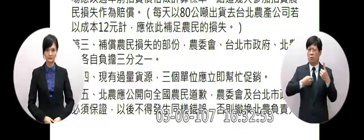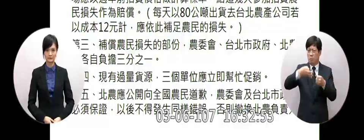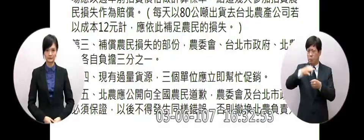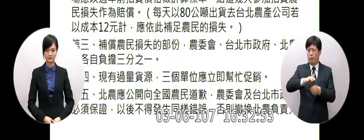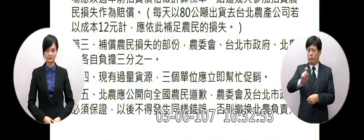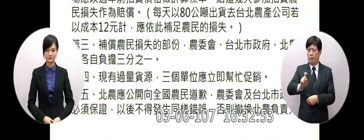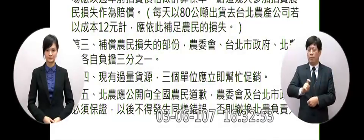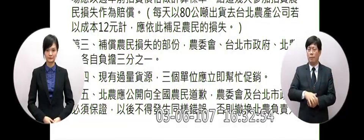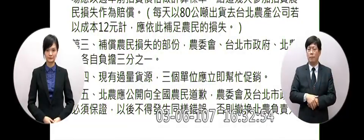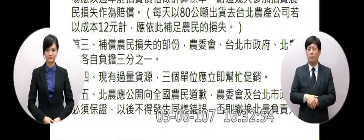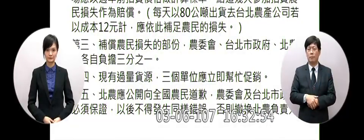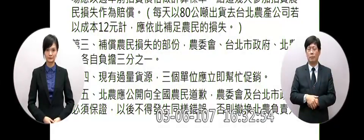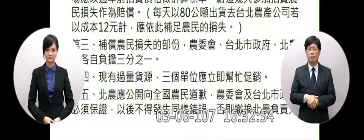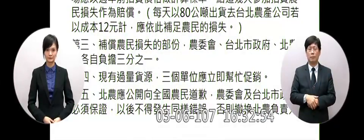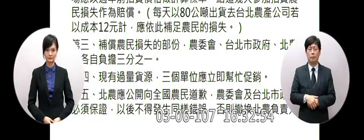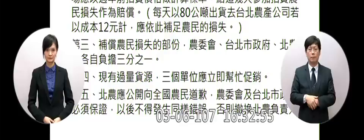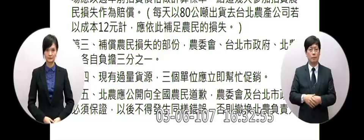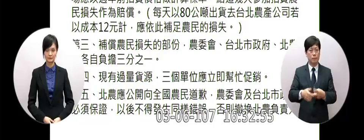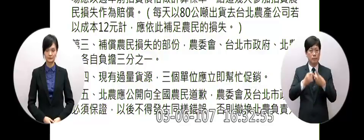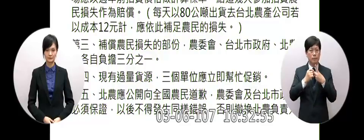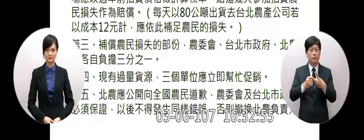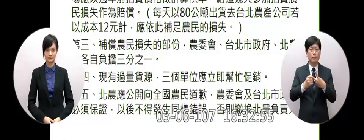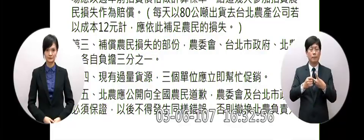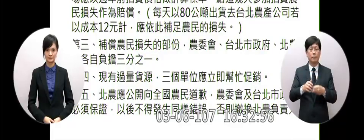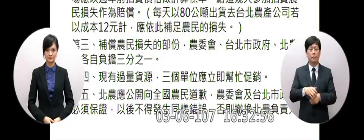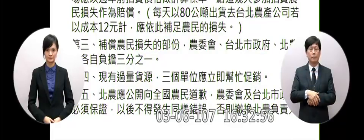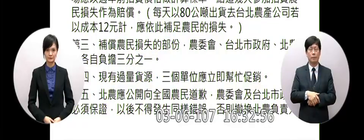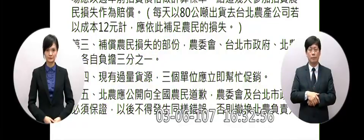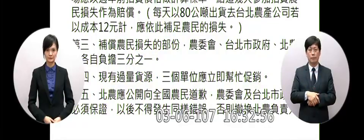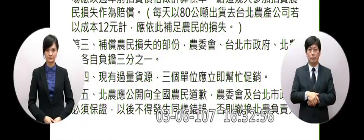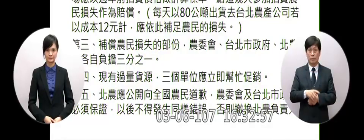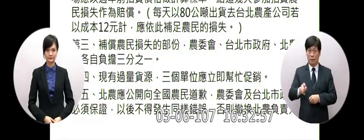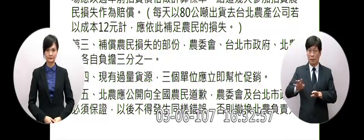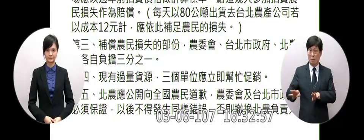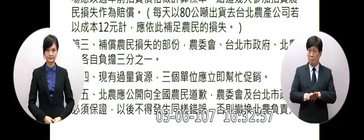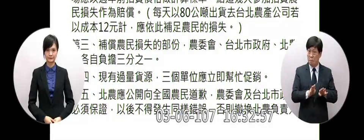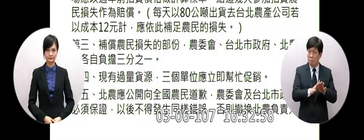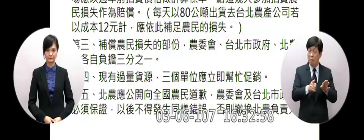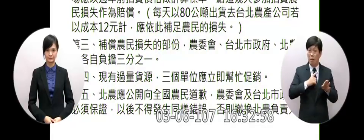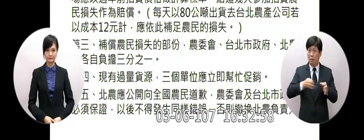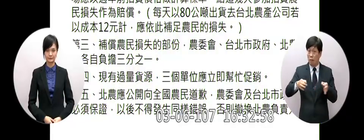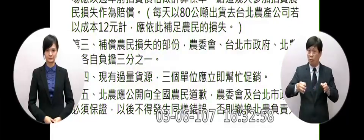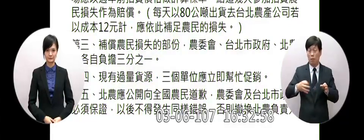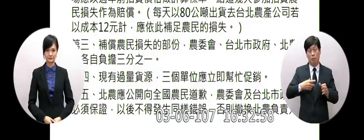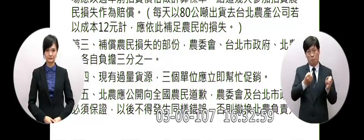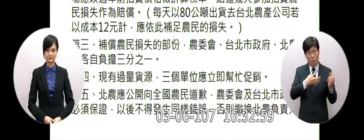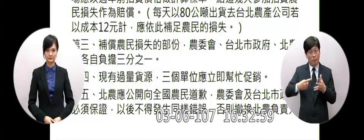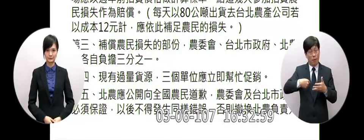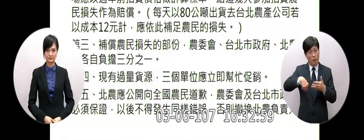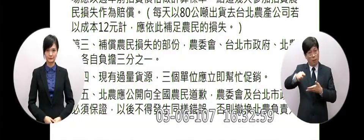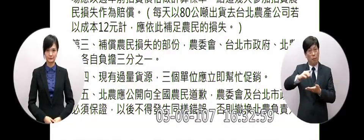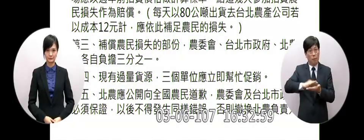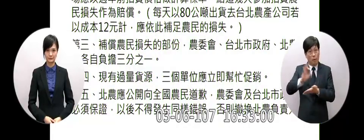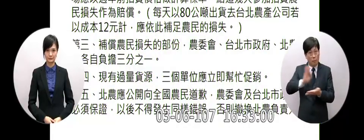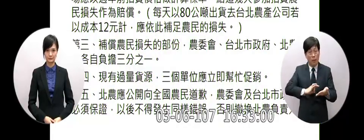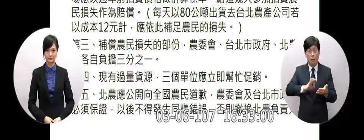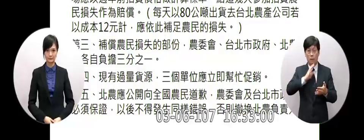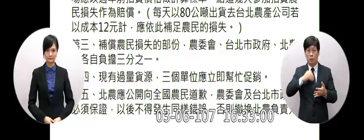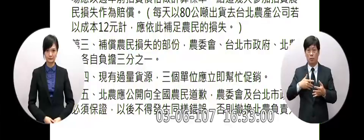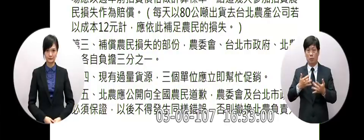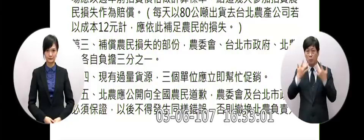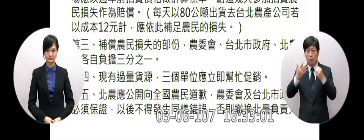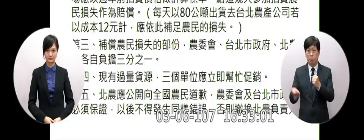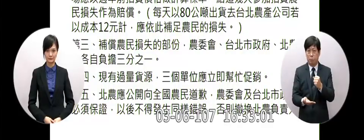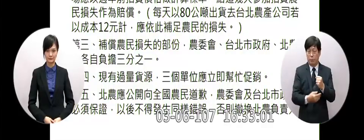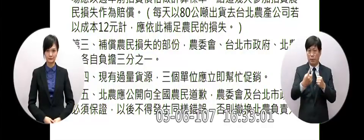助他10块钱。第二个，因为休市没有办法上市场拍卖，耕除的